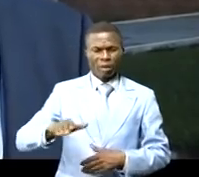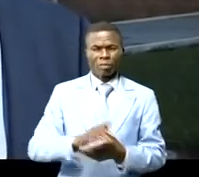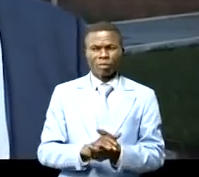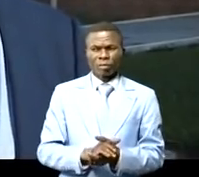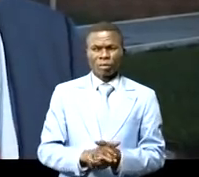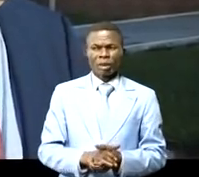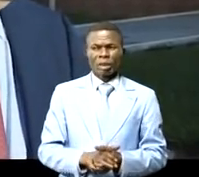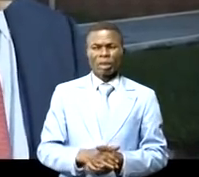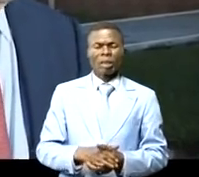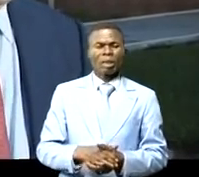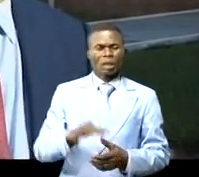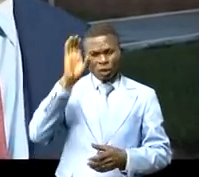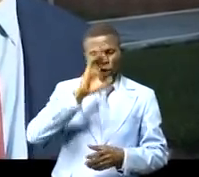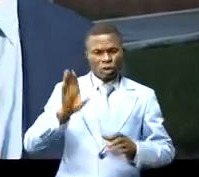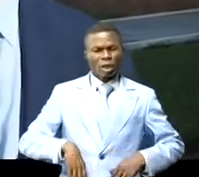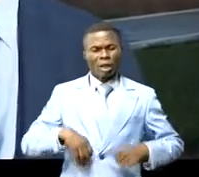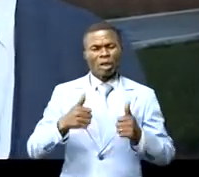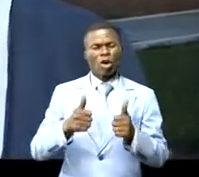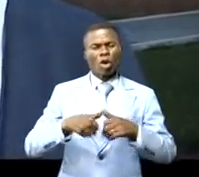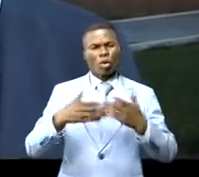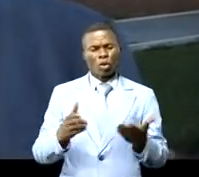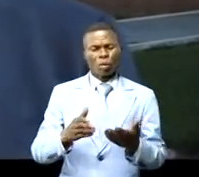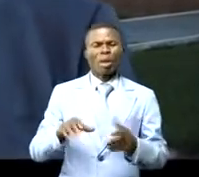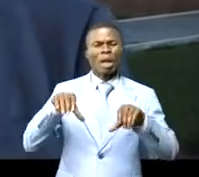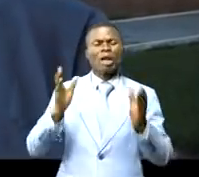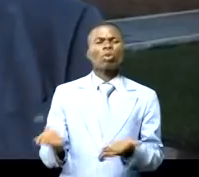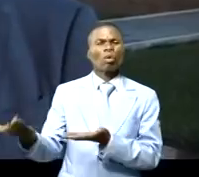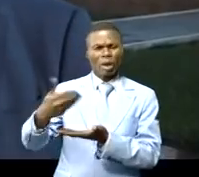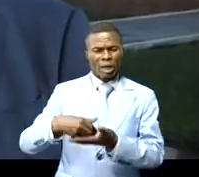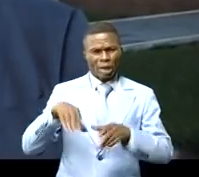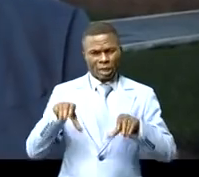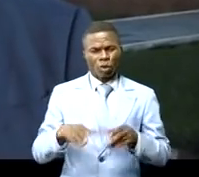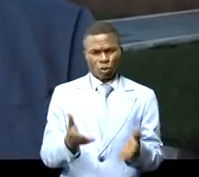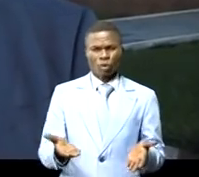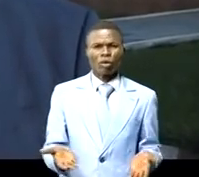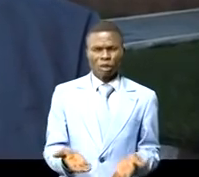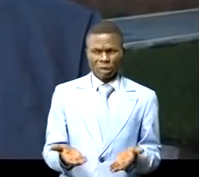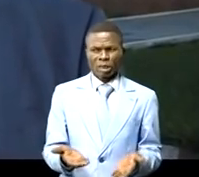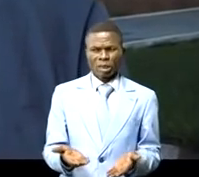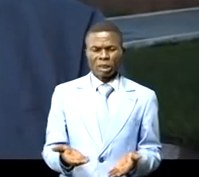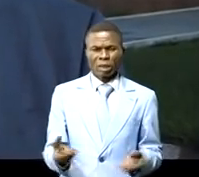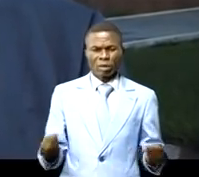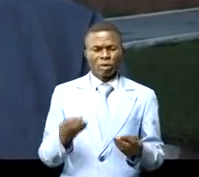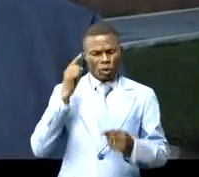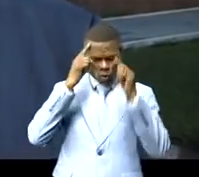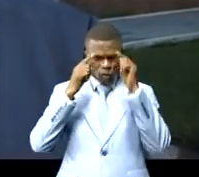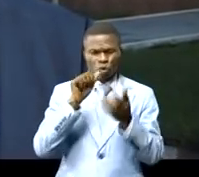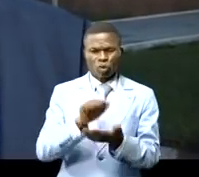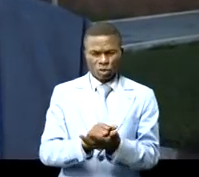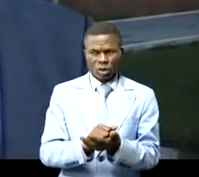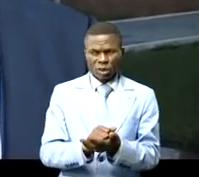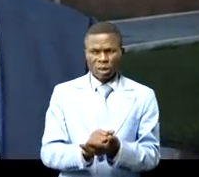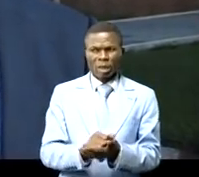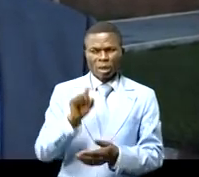on peut créer des conditions pour que ces gens puissent rentrer chez eux. Le président est très se soucie de ça. Il